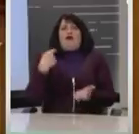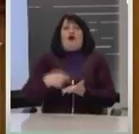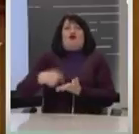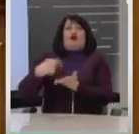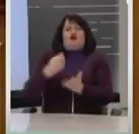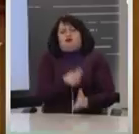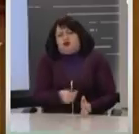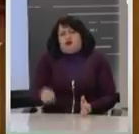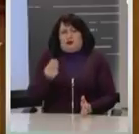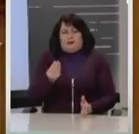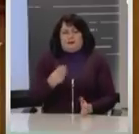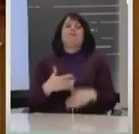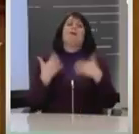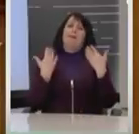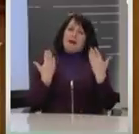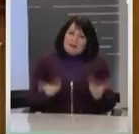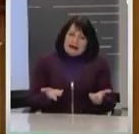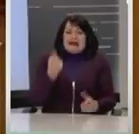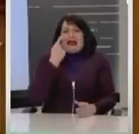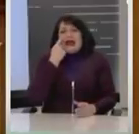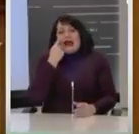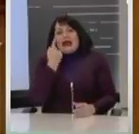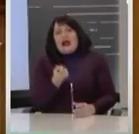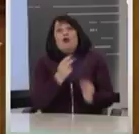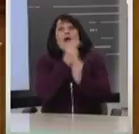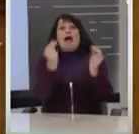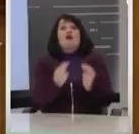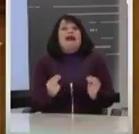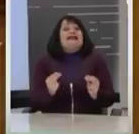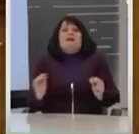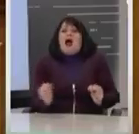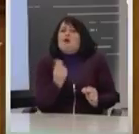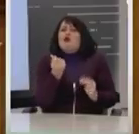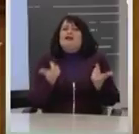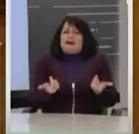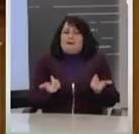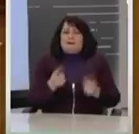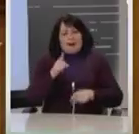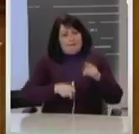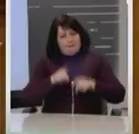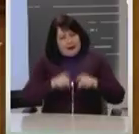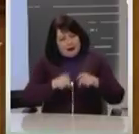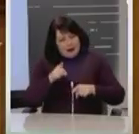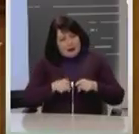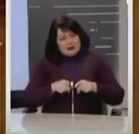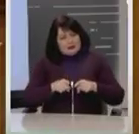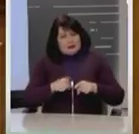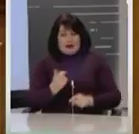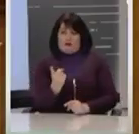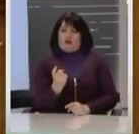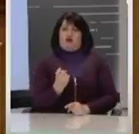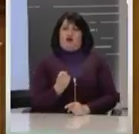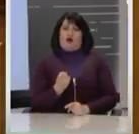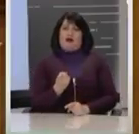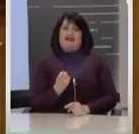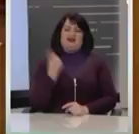Μάλιστα. Για να δούμε λοιπόν τι αποτέλεσμα είναι. Γιατί ορισμένες φορές, ξέρετε, είναι προκλητικό να μας